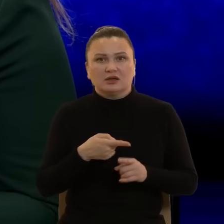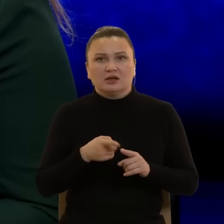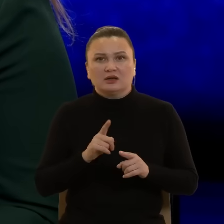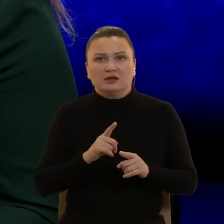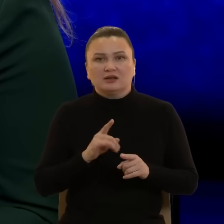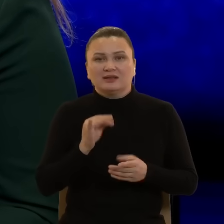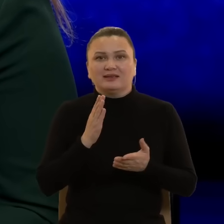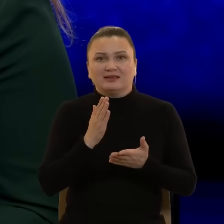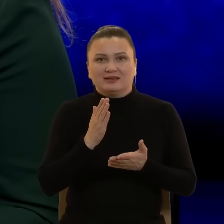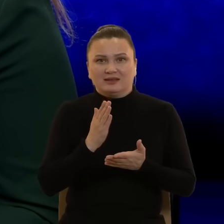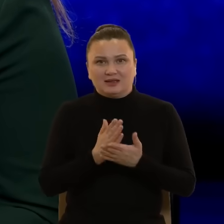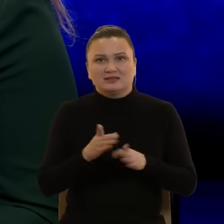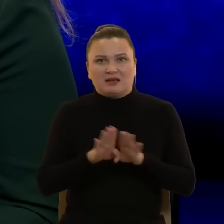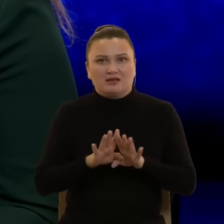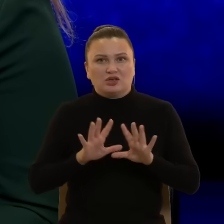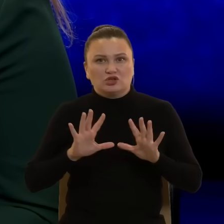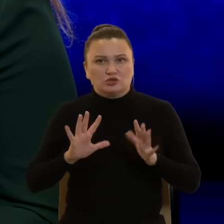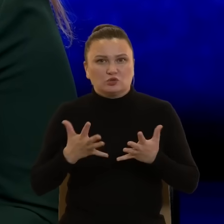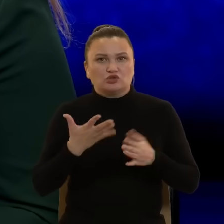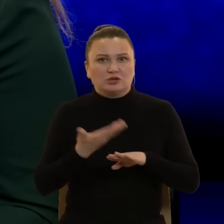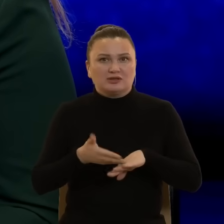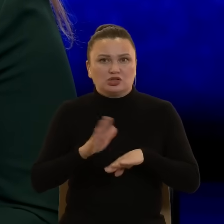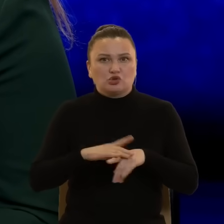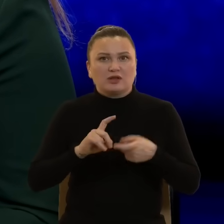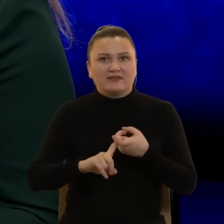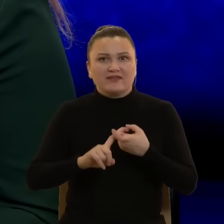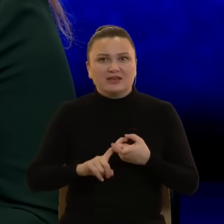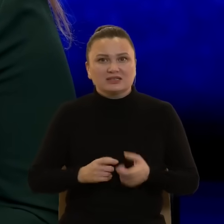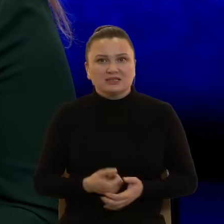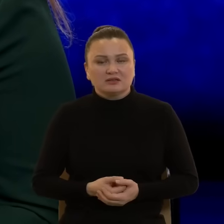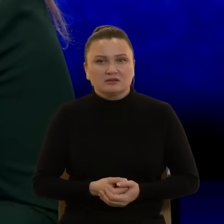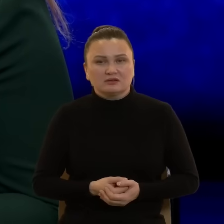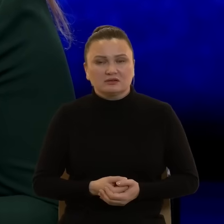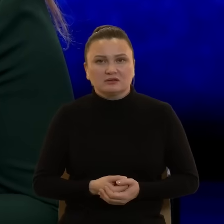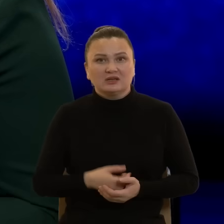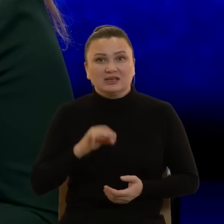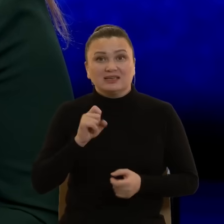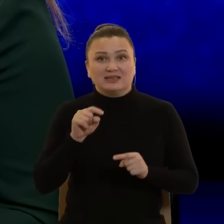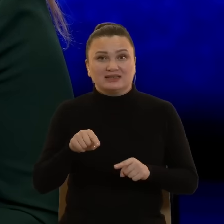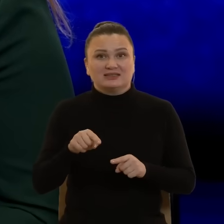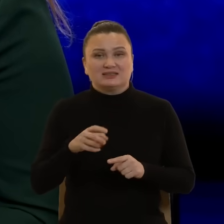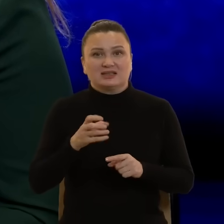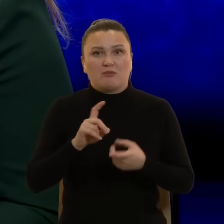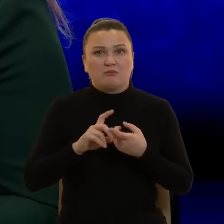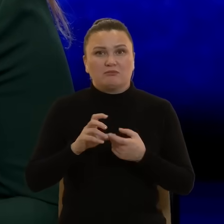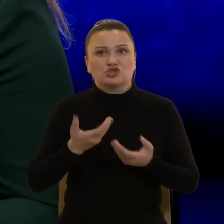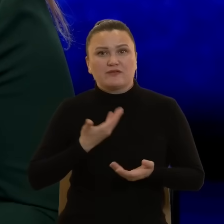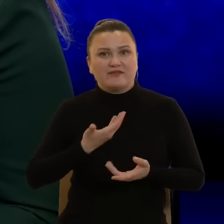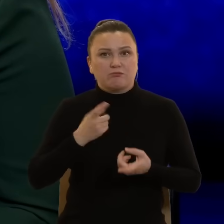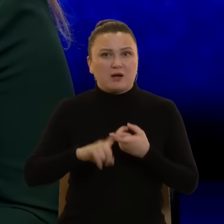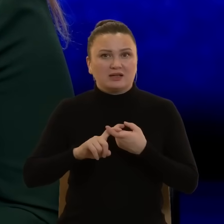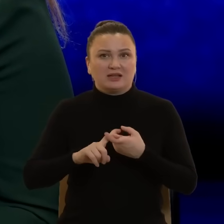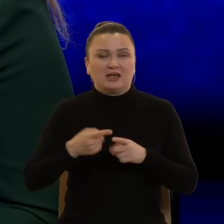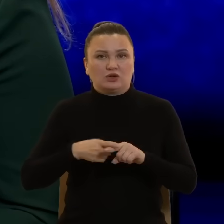по крайней мере, есть казуистические случаи развития вот таких тяжелых инфекций, связанных с этими бактериями, которые